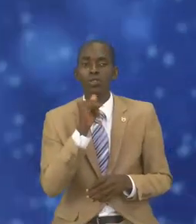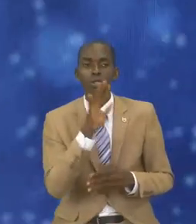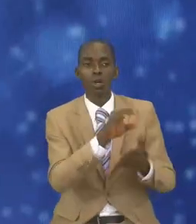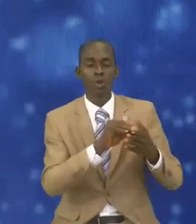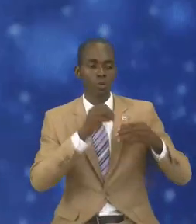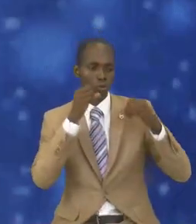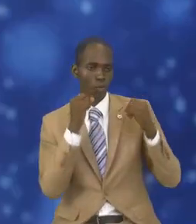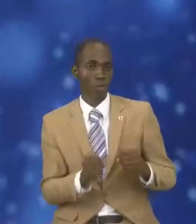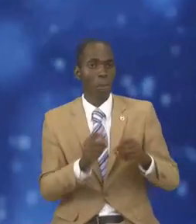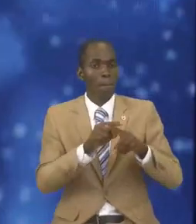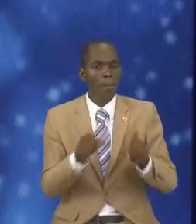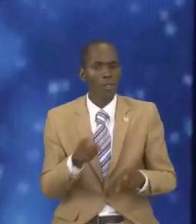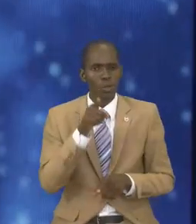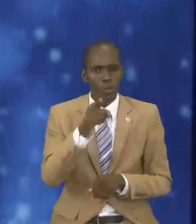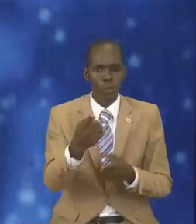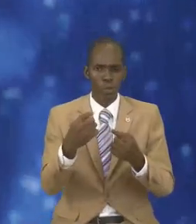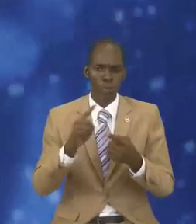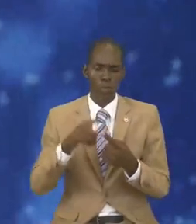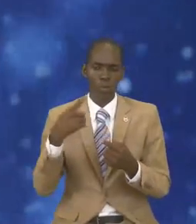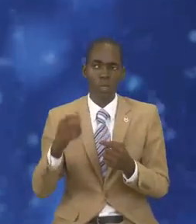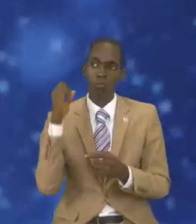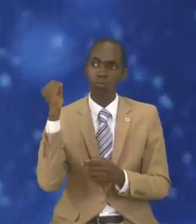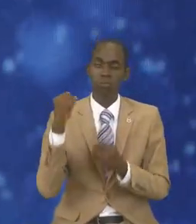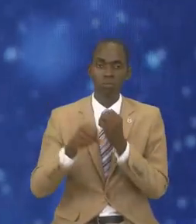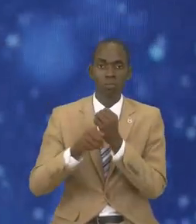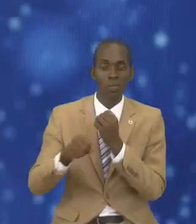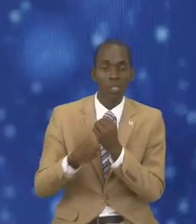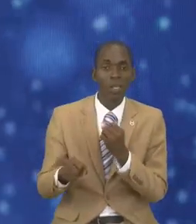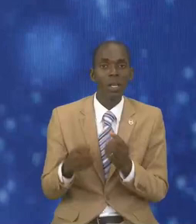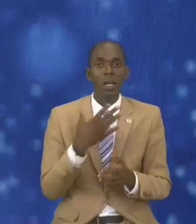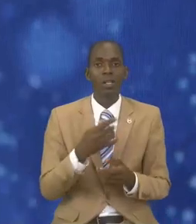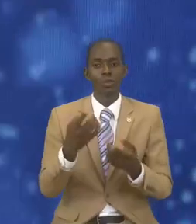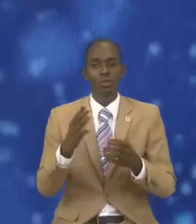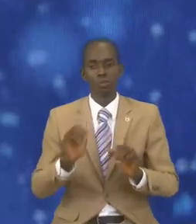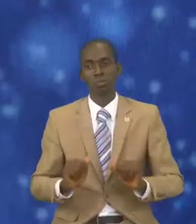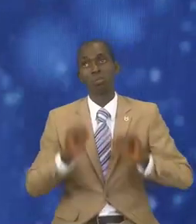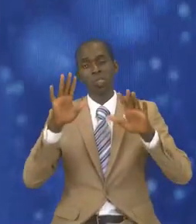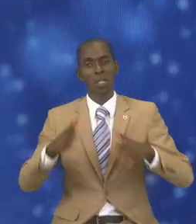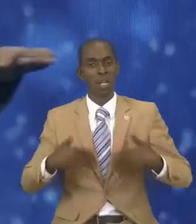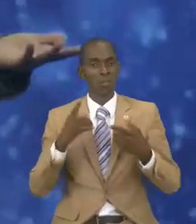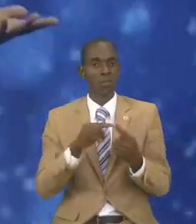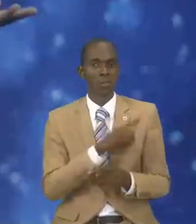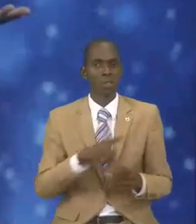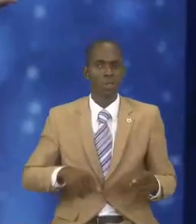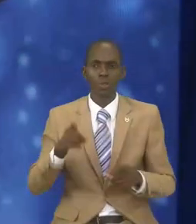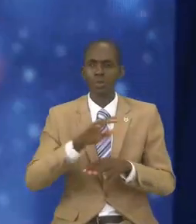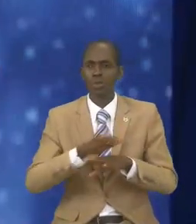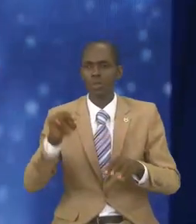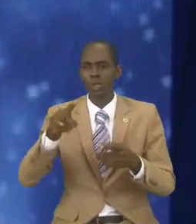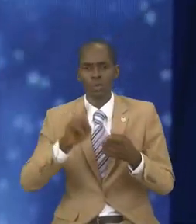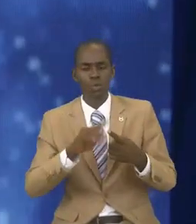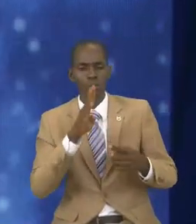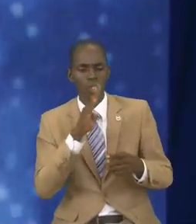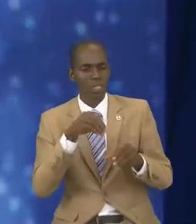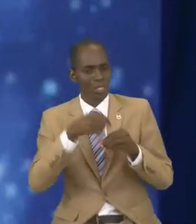la force de leur vie. Mais quand tu viens à la croisade, tu as donné ta vie au Seigneur. Et tu ne veux pas te